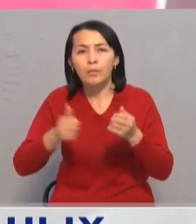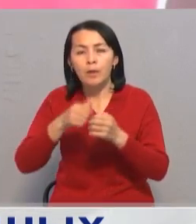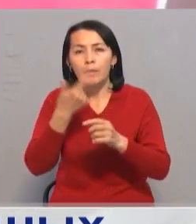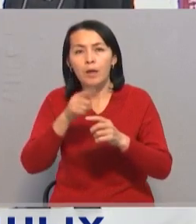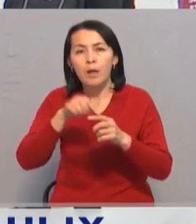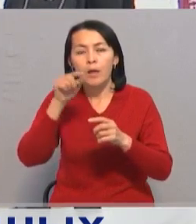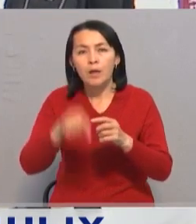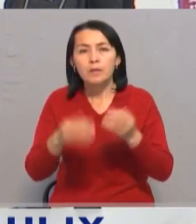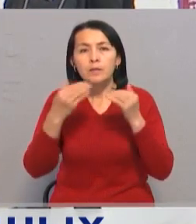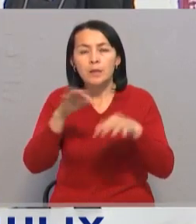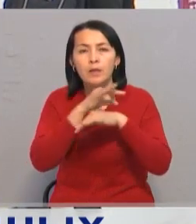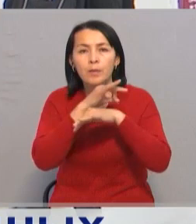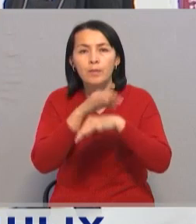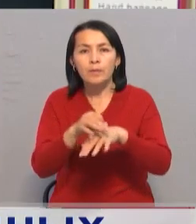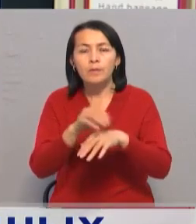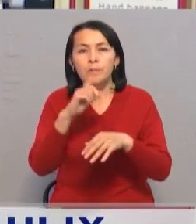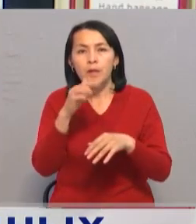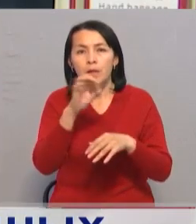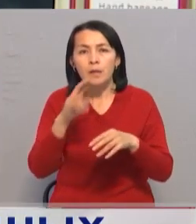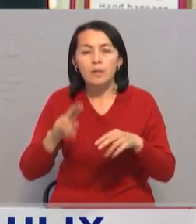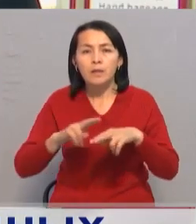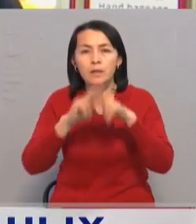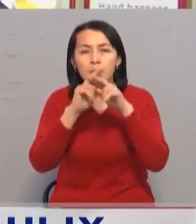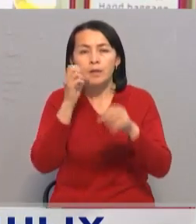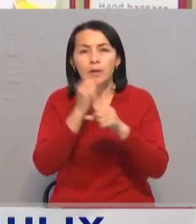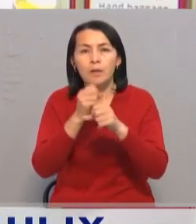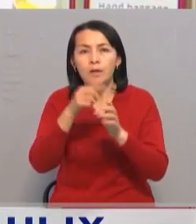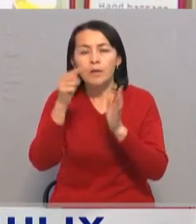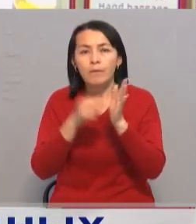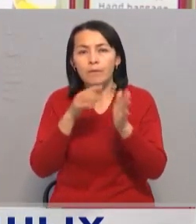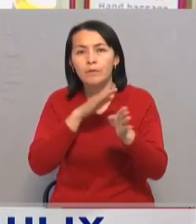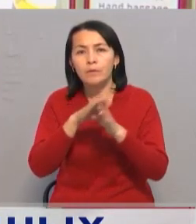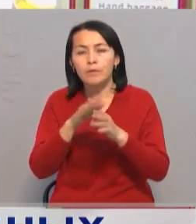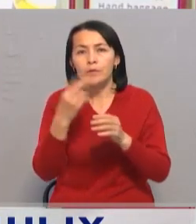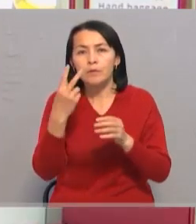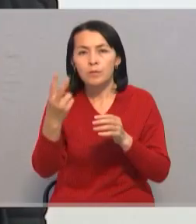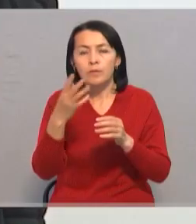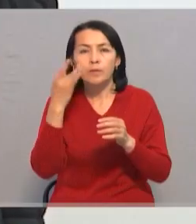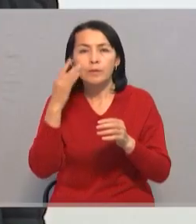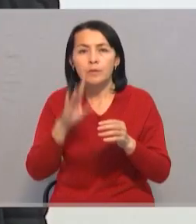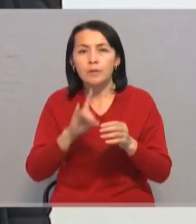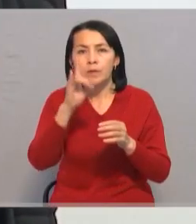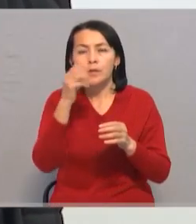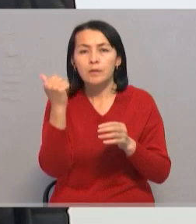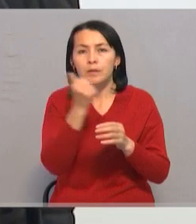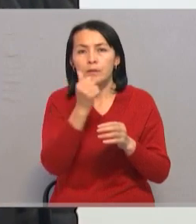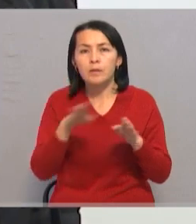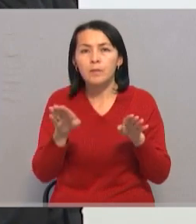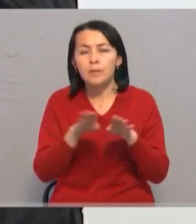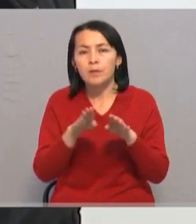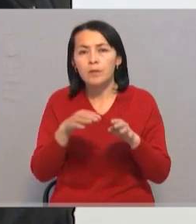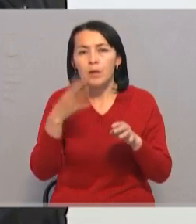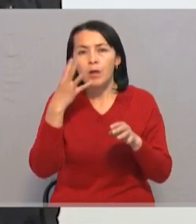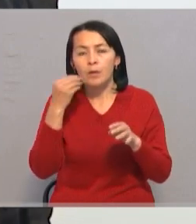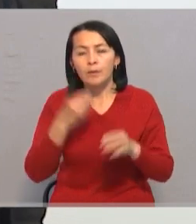этого отечественные перевозчиком прорабатывается вопрос о выполнении двух регулярных рейсов неделю между Алматы